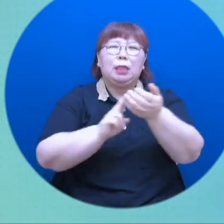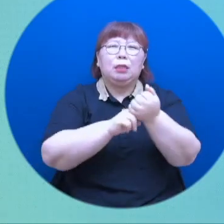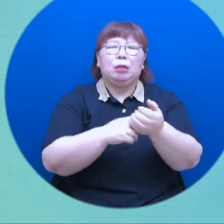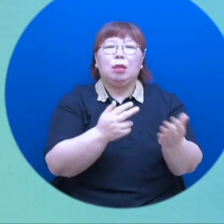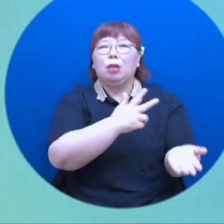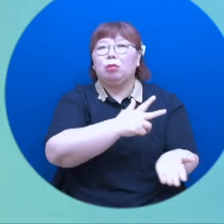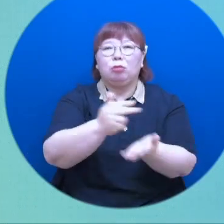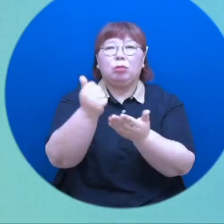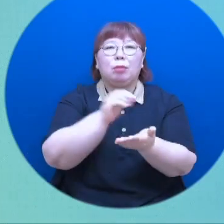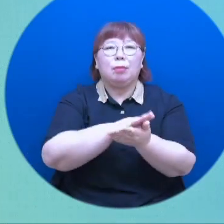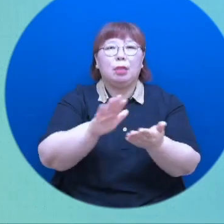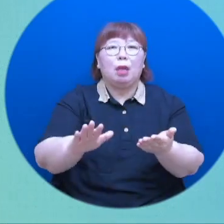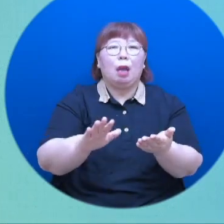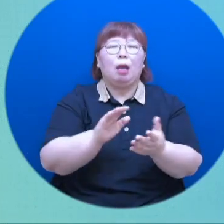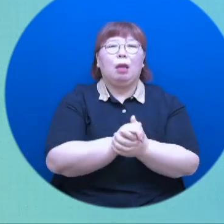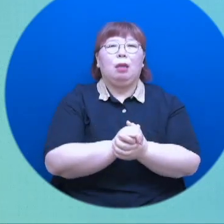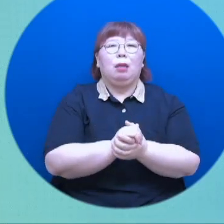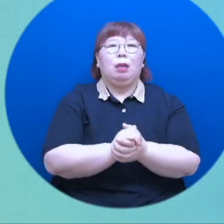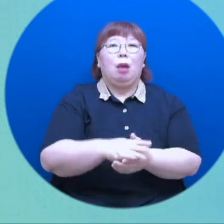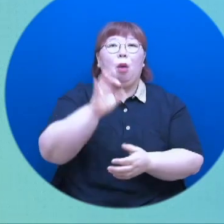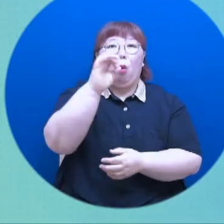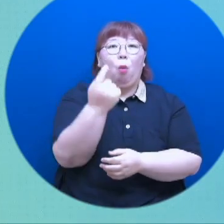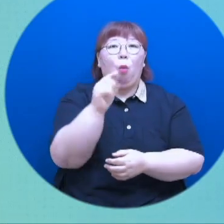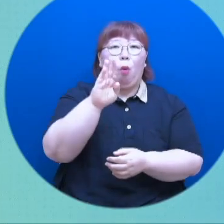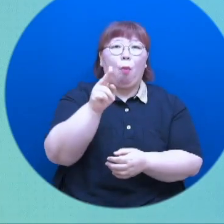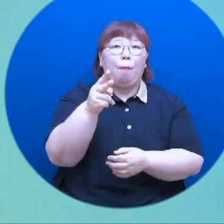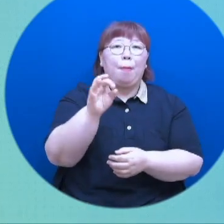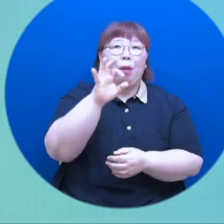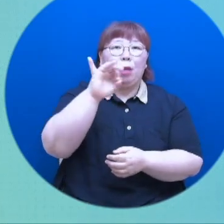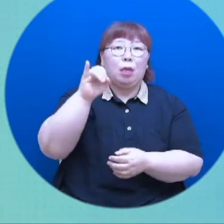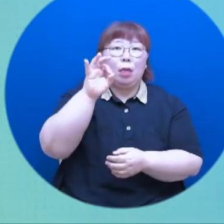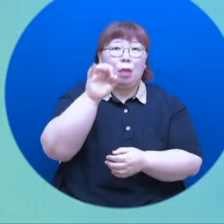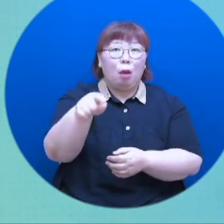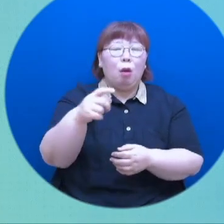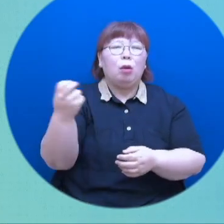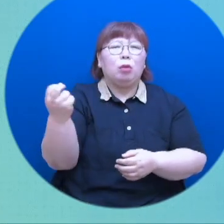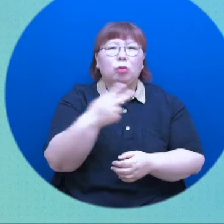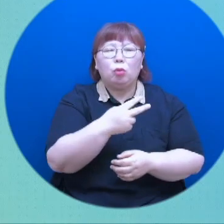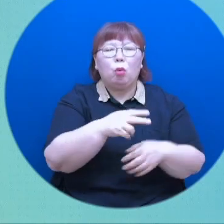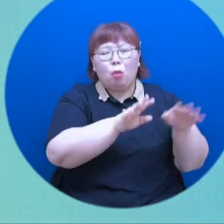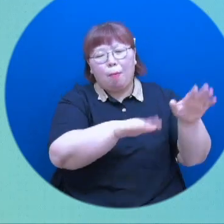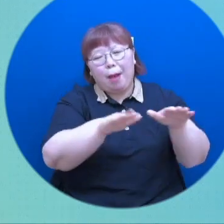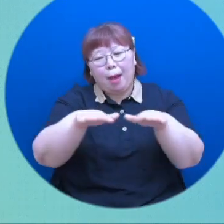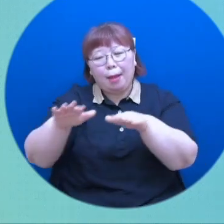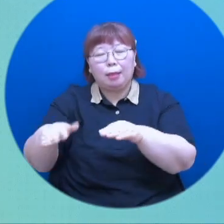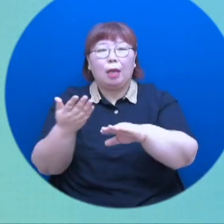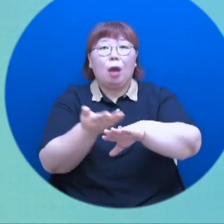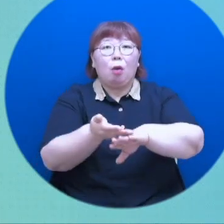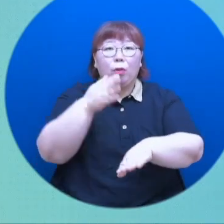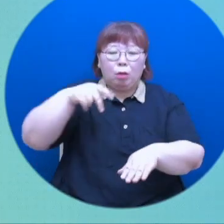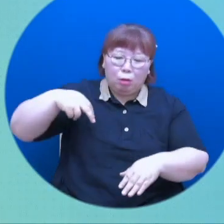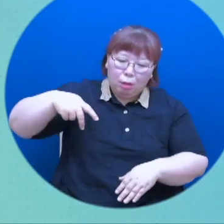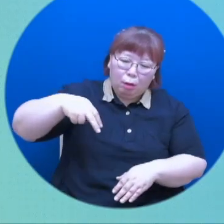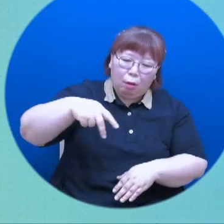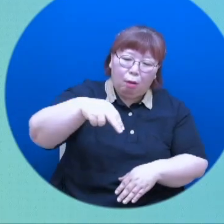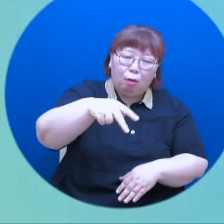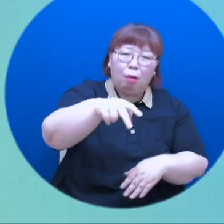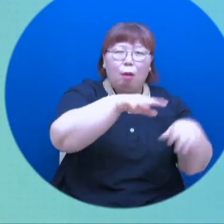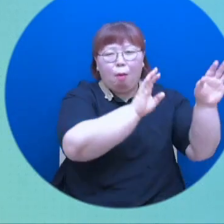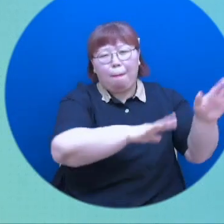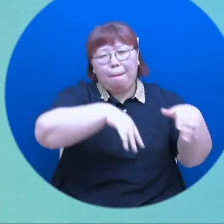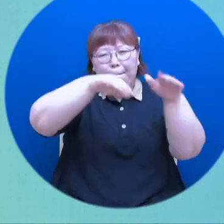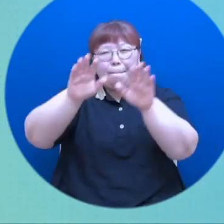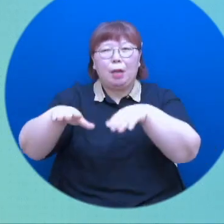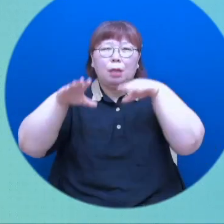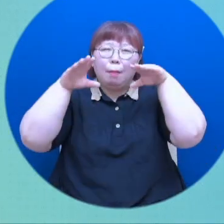주님이었잖아요. 오병이어의 기적을 행하시고 무리를 걸으시고 풍랑이는 바다를 잔잔케 해주시고 보리떡 5개